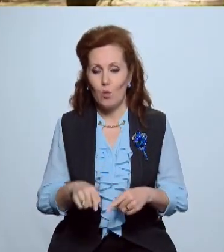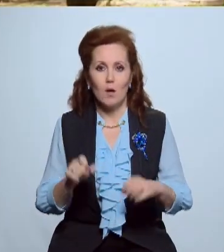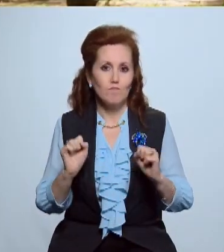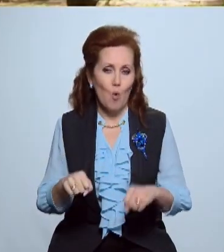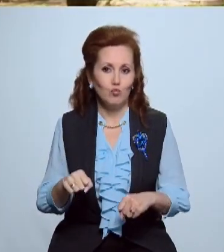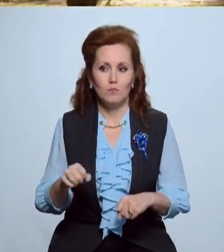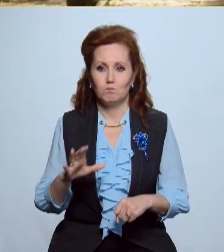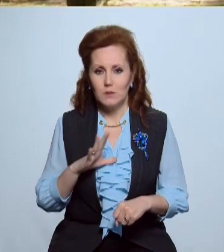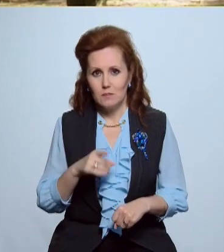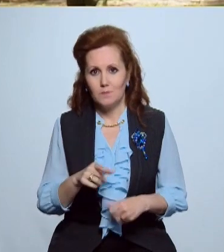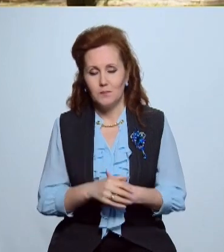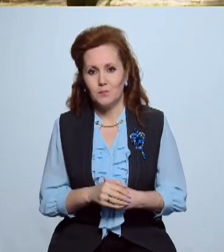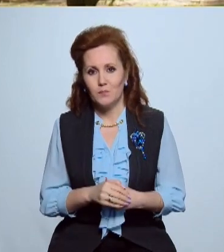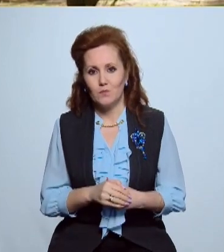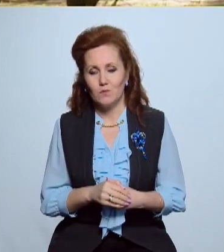было